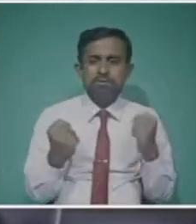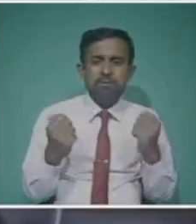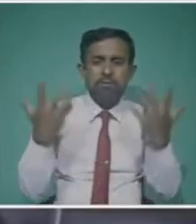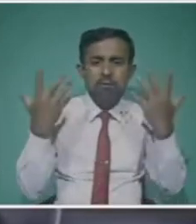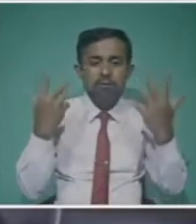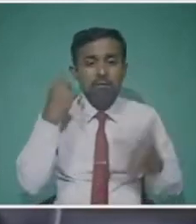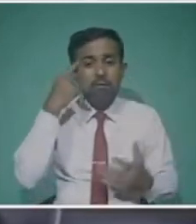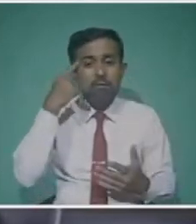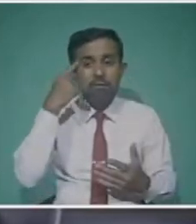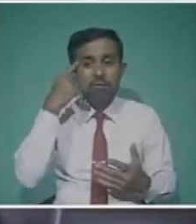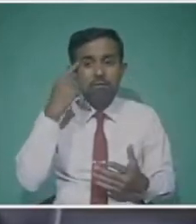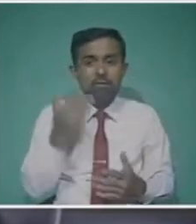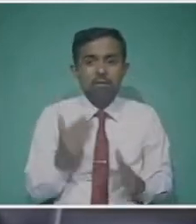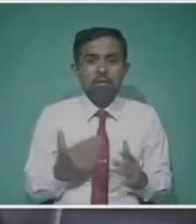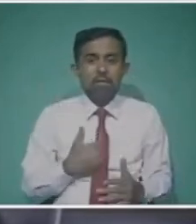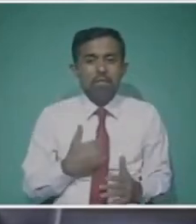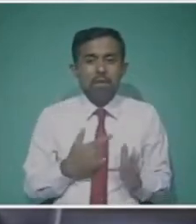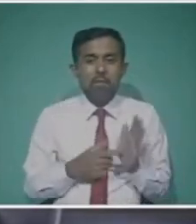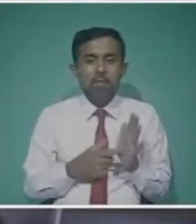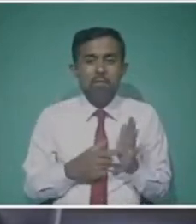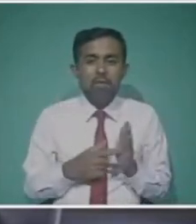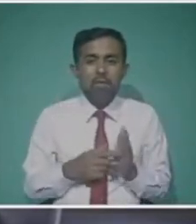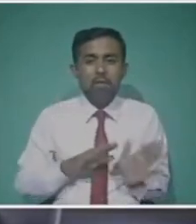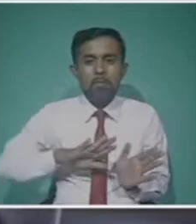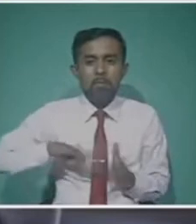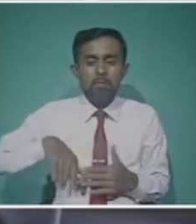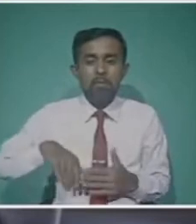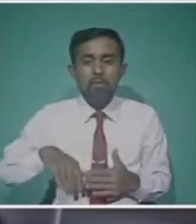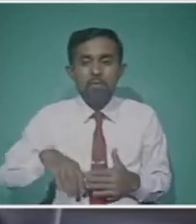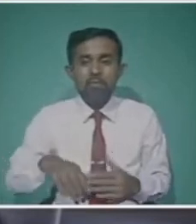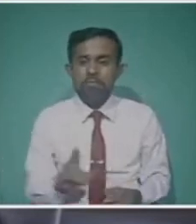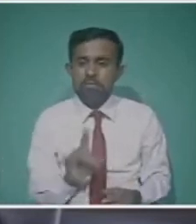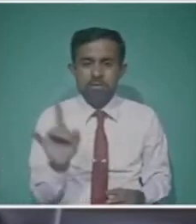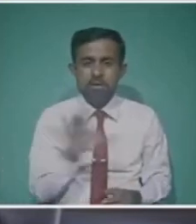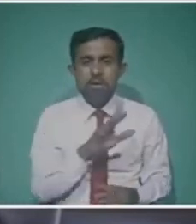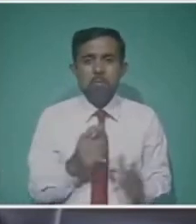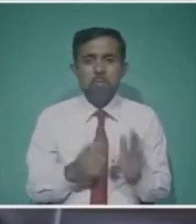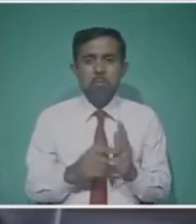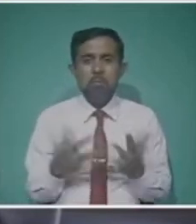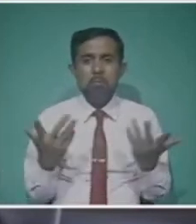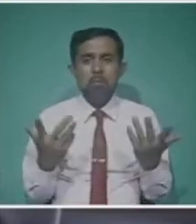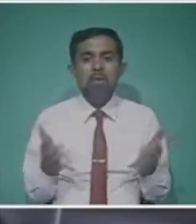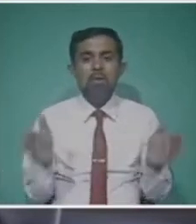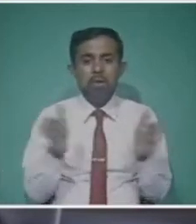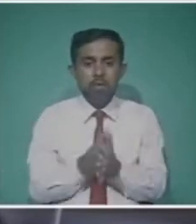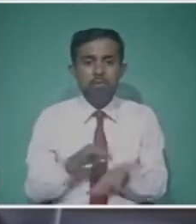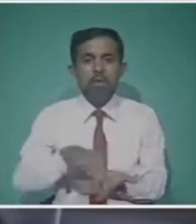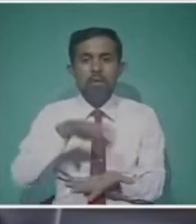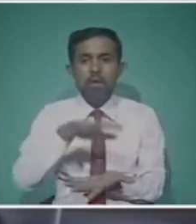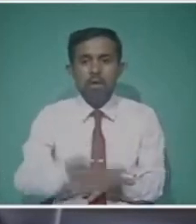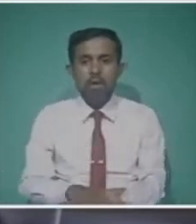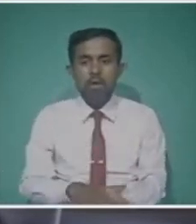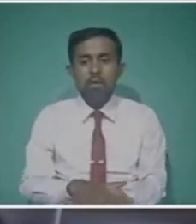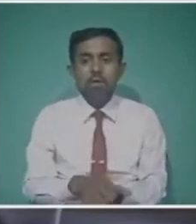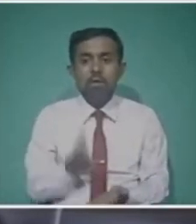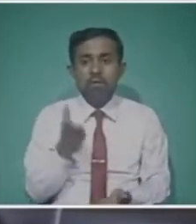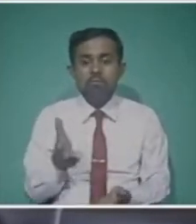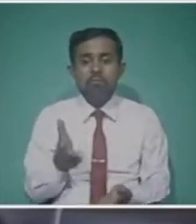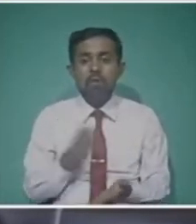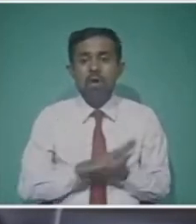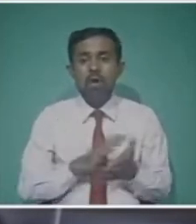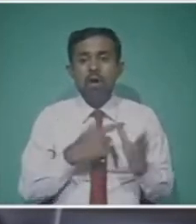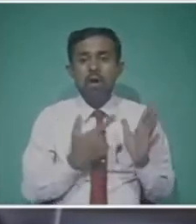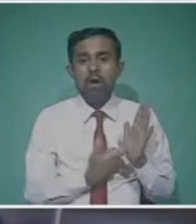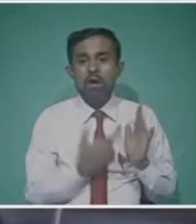මානසිකත්වයෙන් ඒ ආසයි බයයි මානසිකත්වයෙන් පැත්තකට ගිහිල්ලා කෙලින් බය නැතුව එකට එකතු වෙලා තීන්දුව අරගෙන මේ හරින්